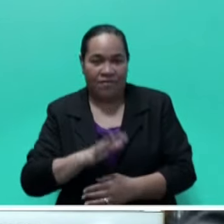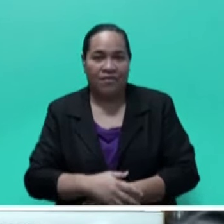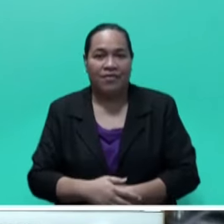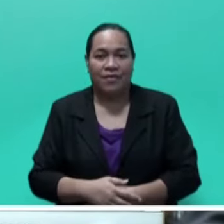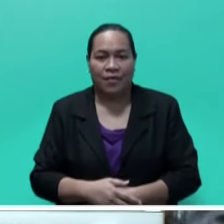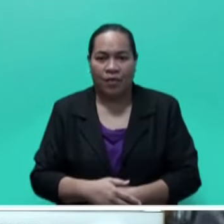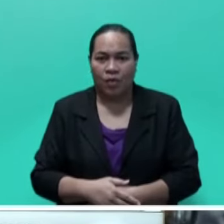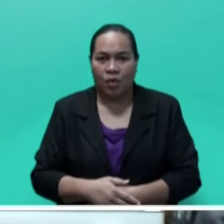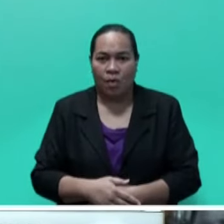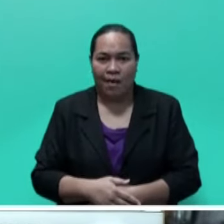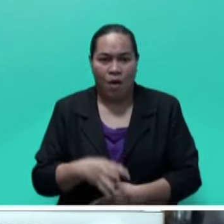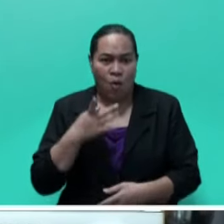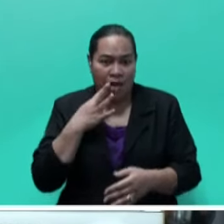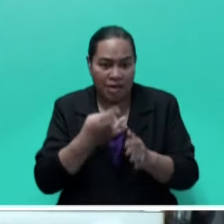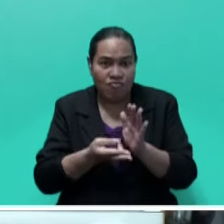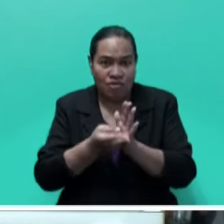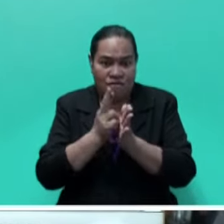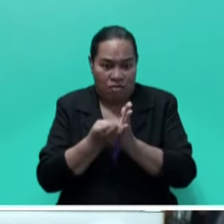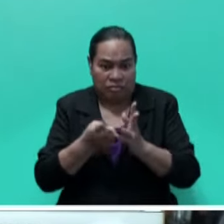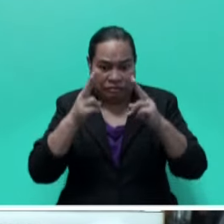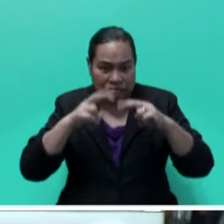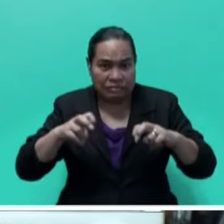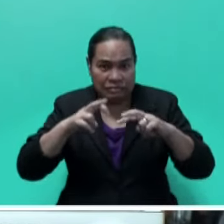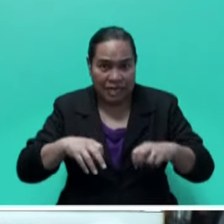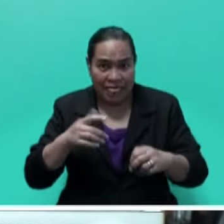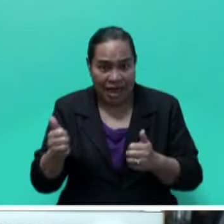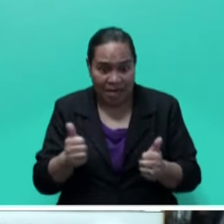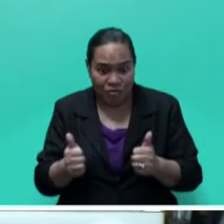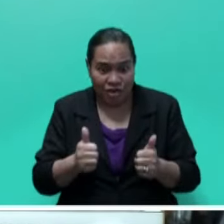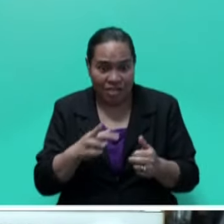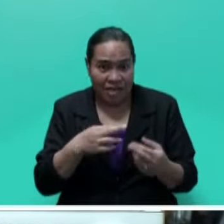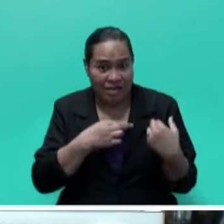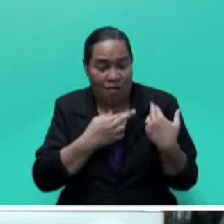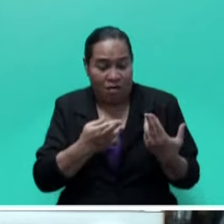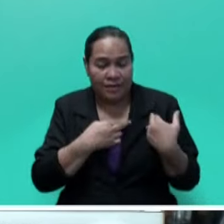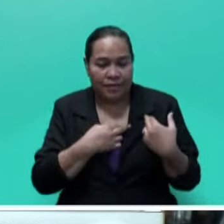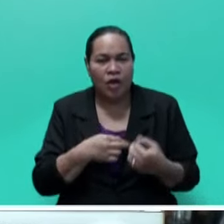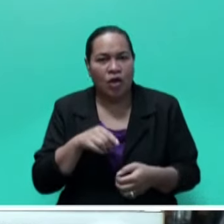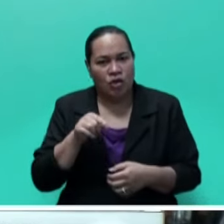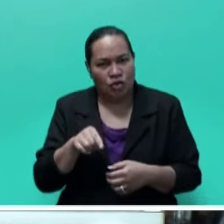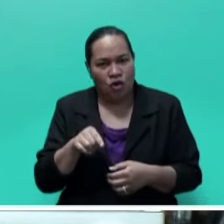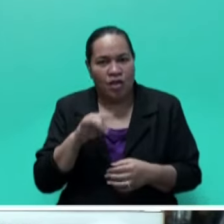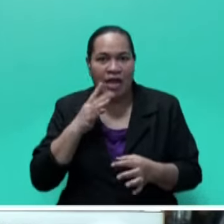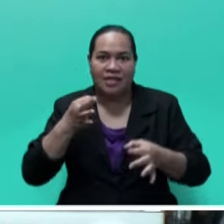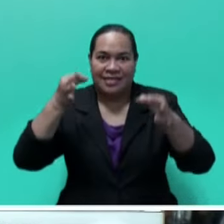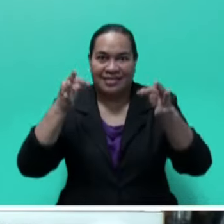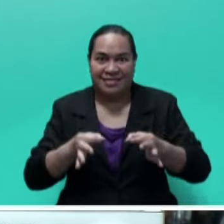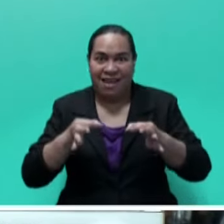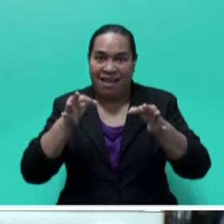Mai na kena review taki na Tauke administration ya mai ya dokina ndona bautulewa